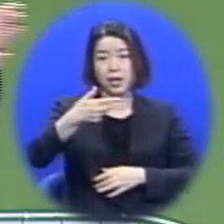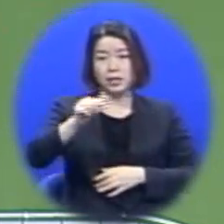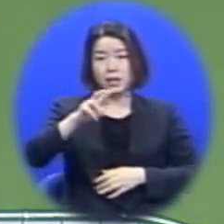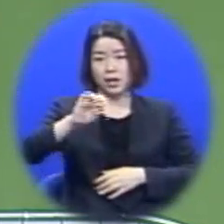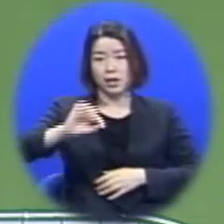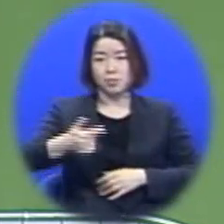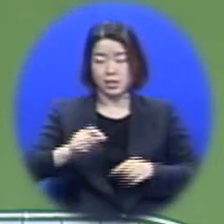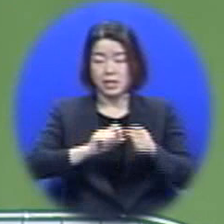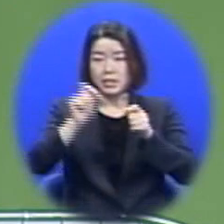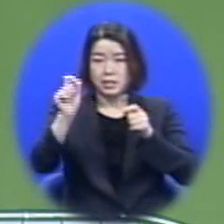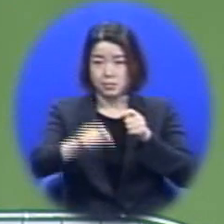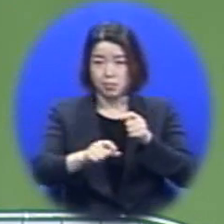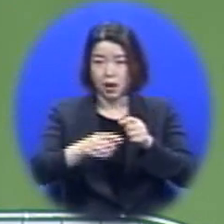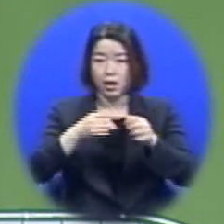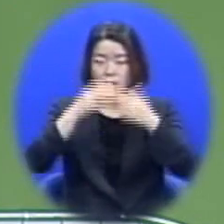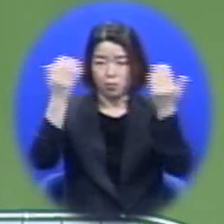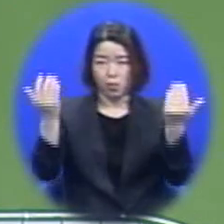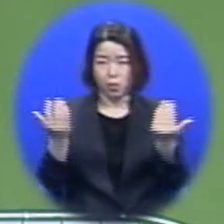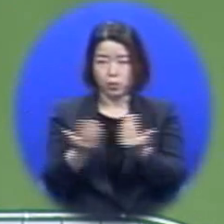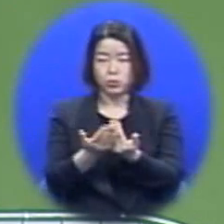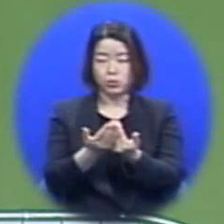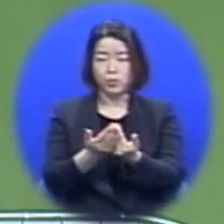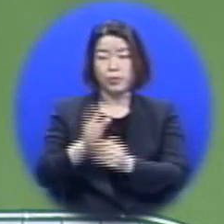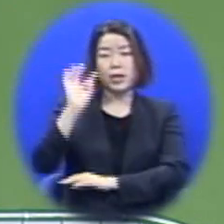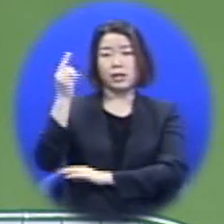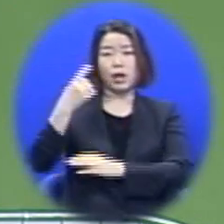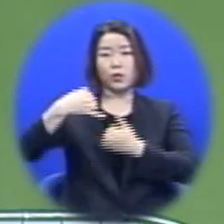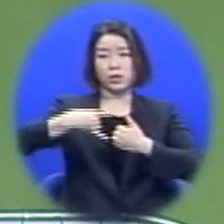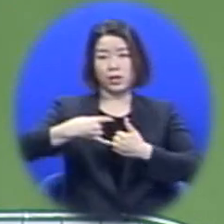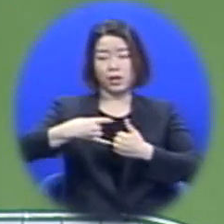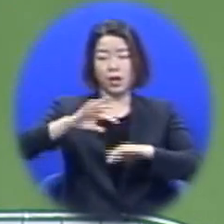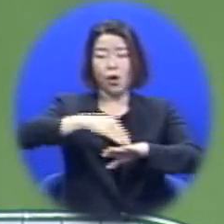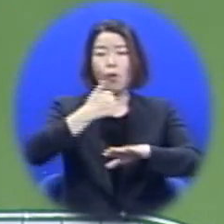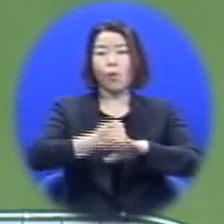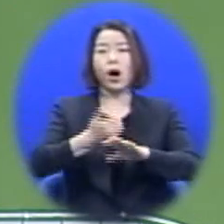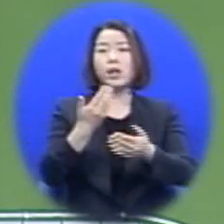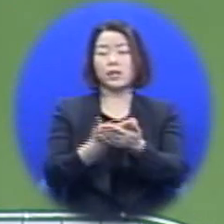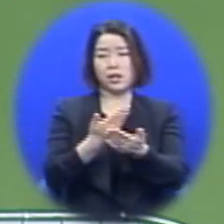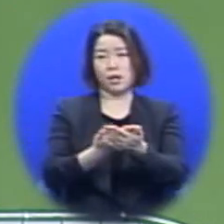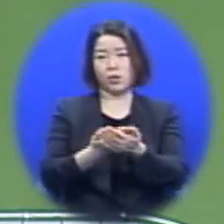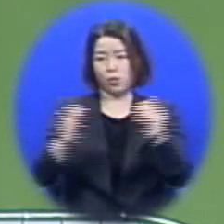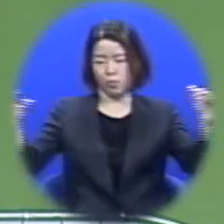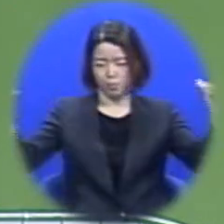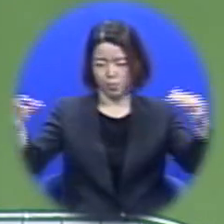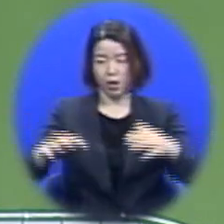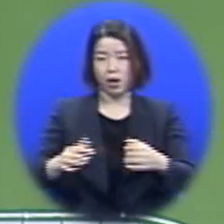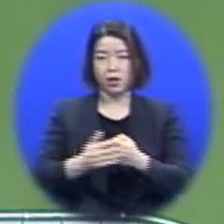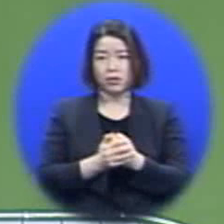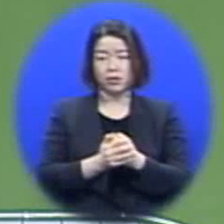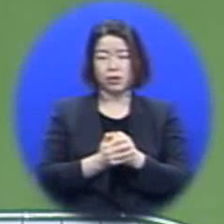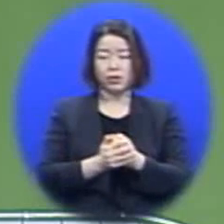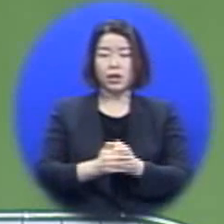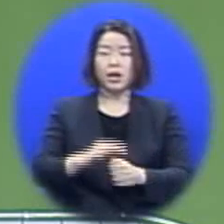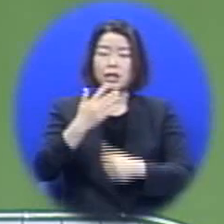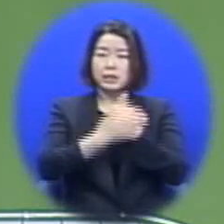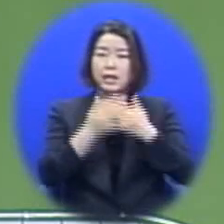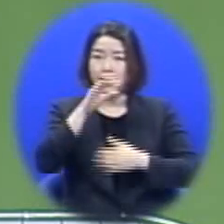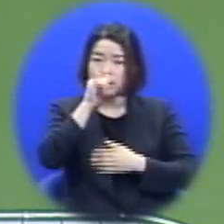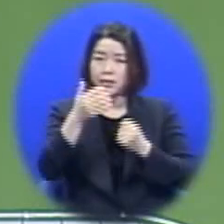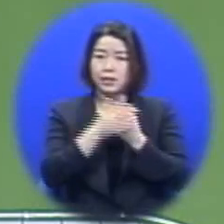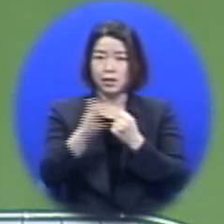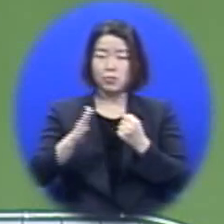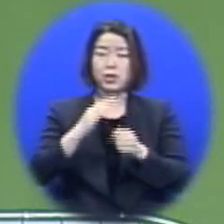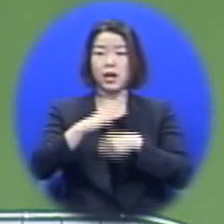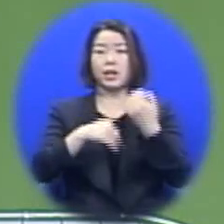다 다윗에게 왕이 되어달라고 왔어요. 은혜가 있으니까 하나님이 그 다윗을 쓰실 수 있었던